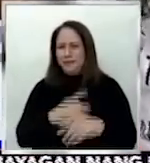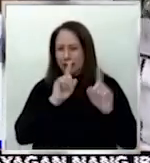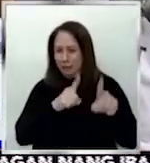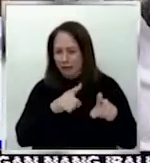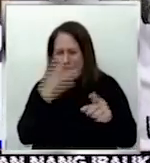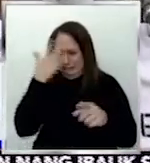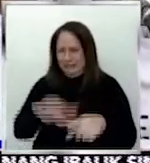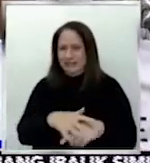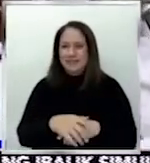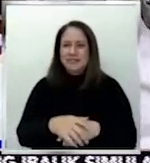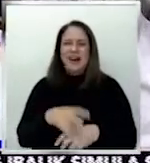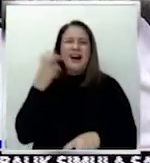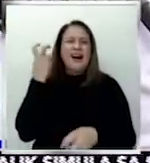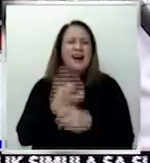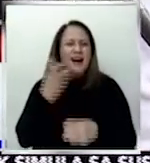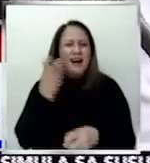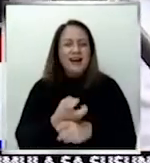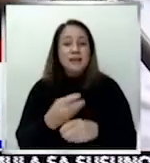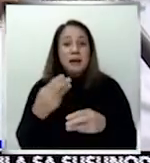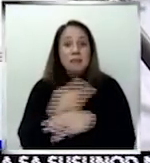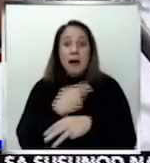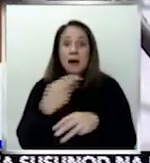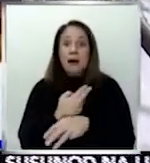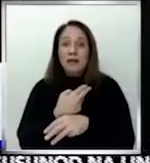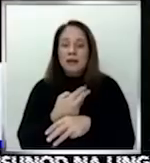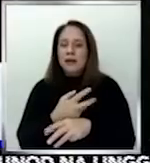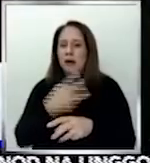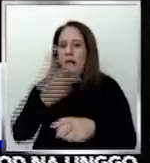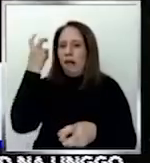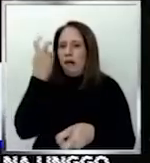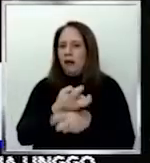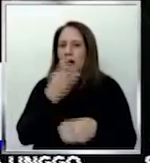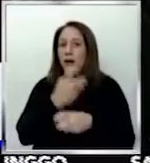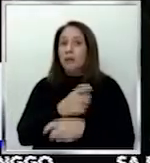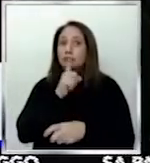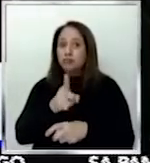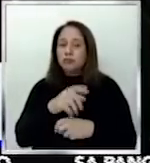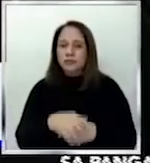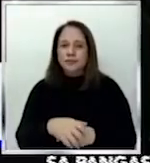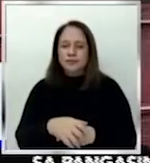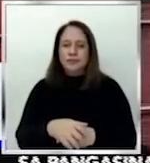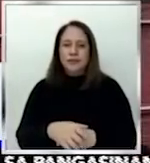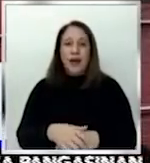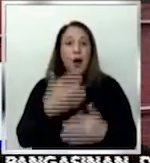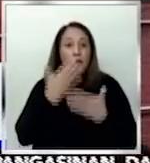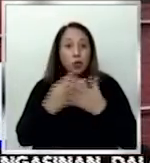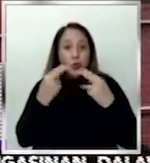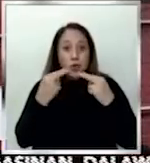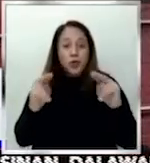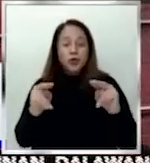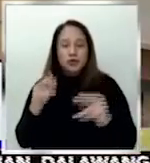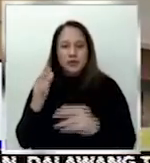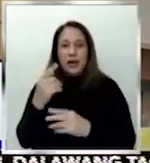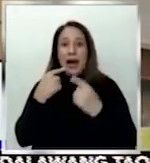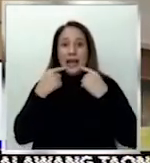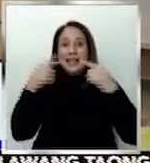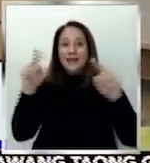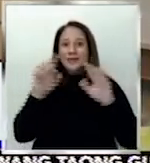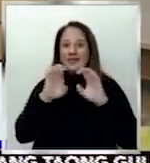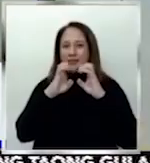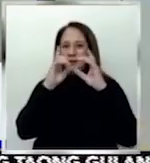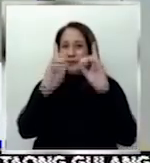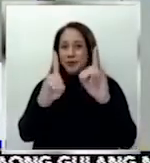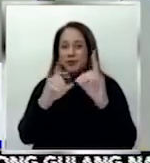Mahirap kasi. Ang mathematics po talaga mahirap po sobra-sobra. Good news! Sa kagaya ni Nori, ang anunsyo ng DepEd na ibabalik na